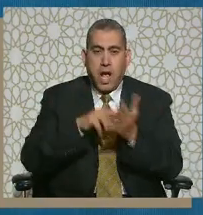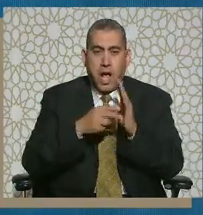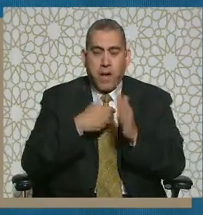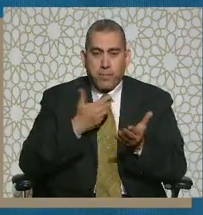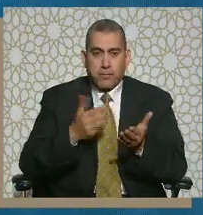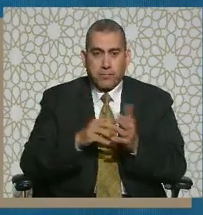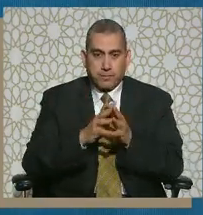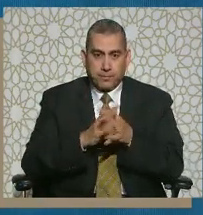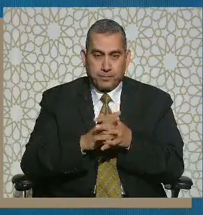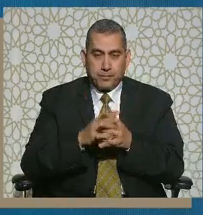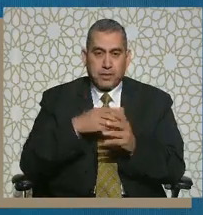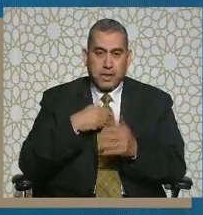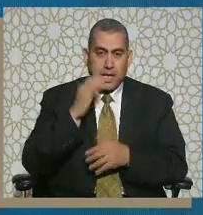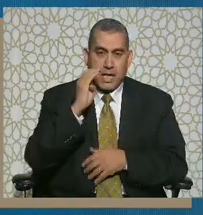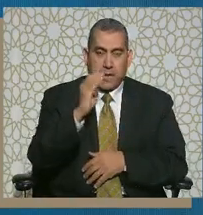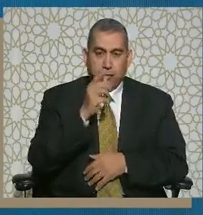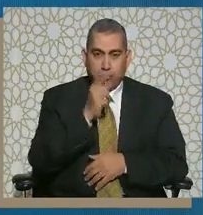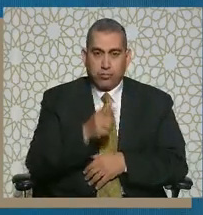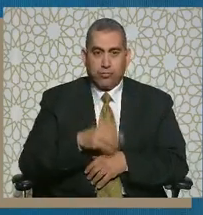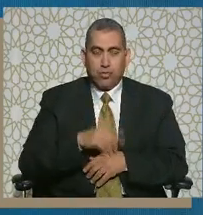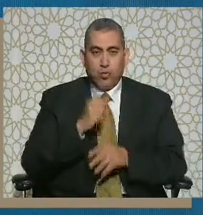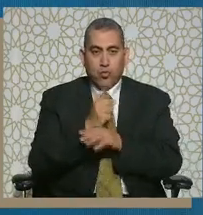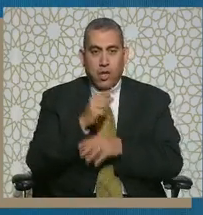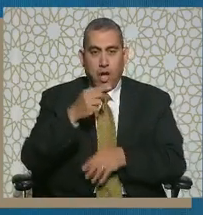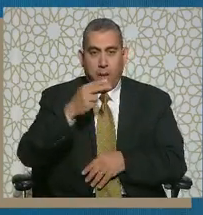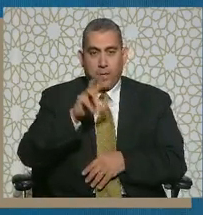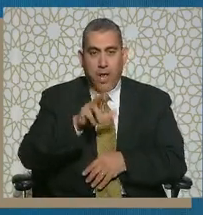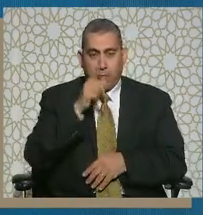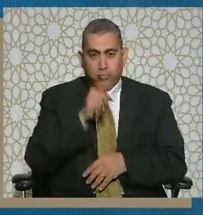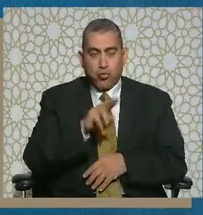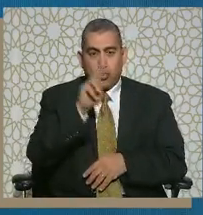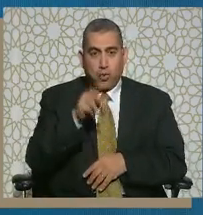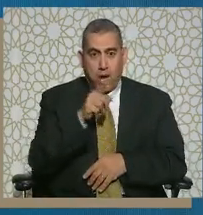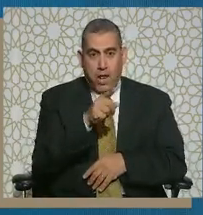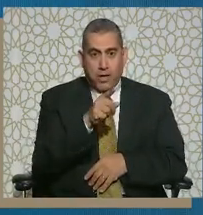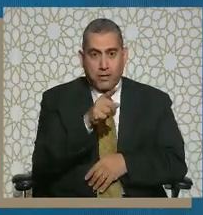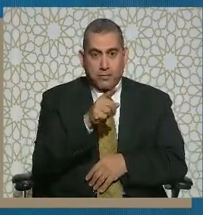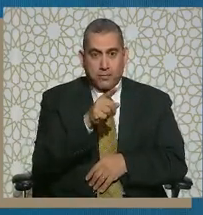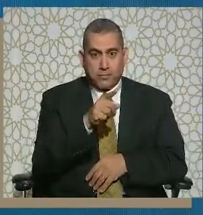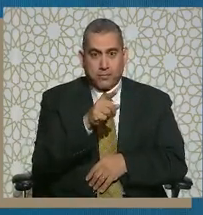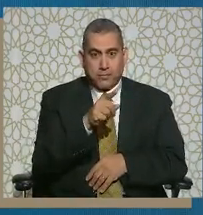الله. طيب استاذ عبد الله اللي حضرتك بتسالني عليه دوت